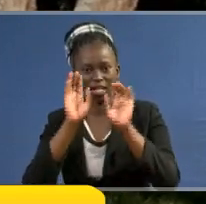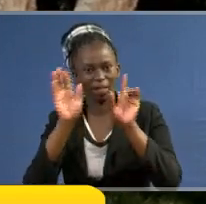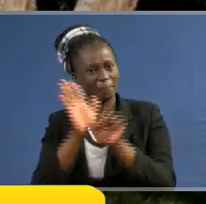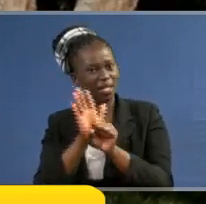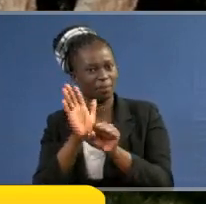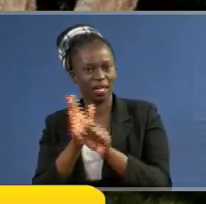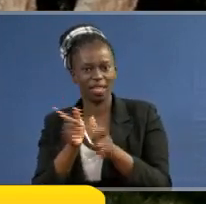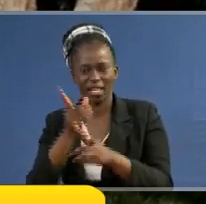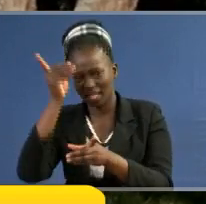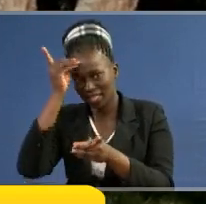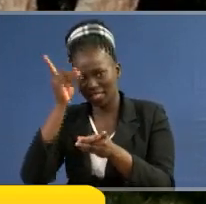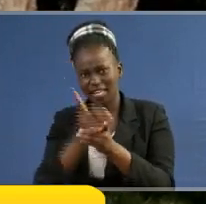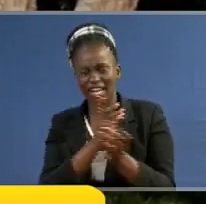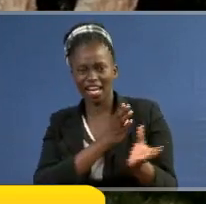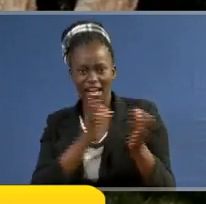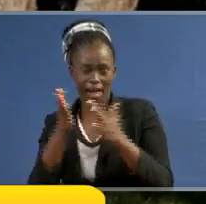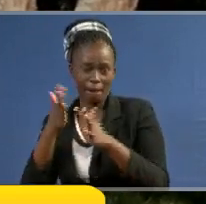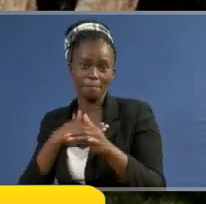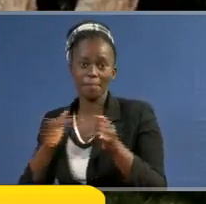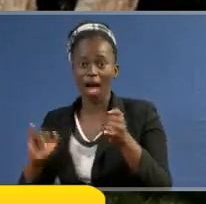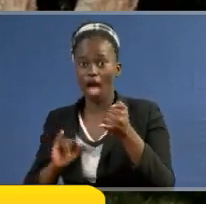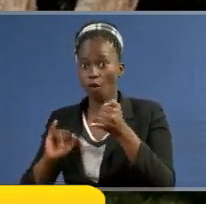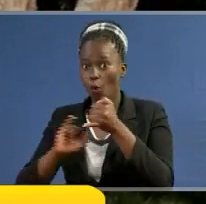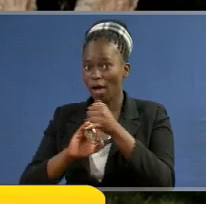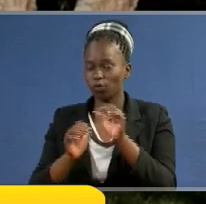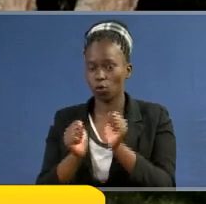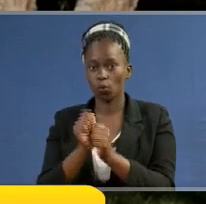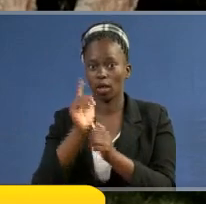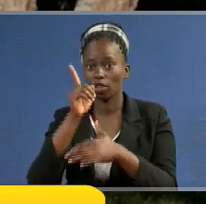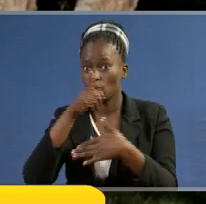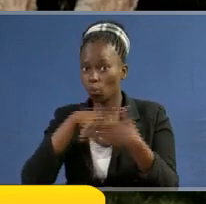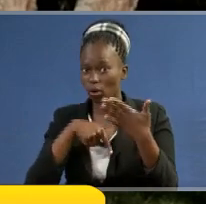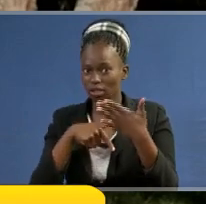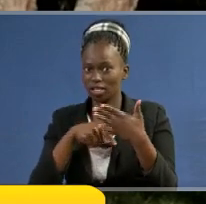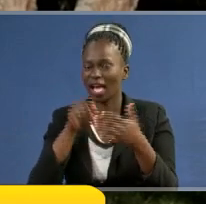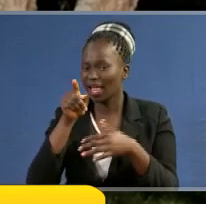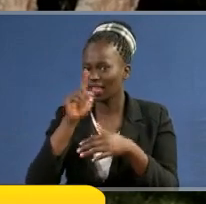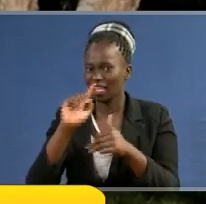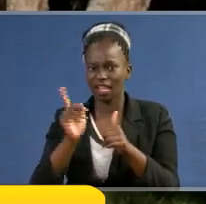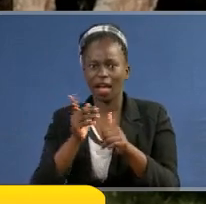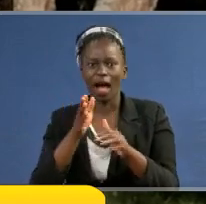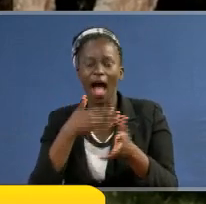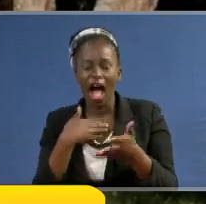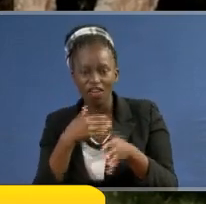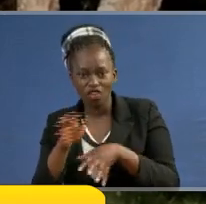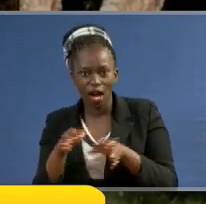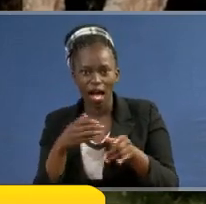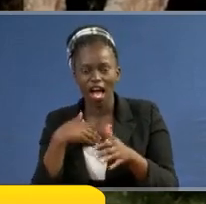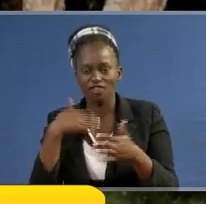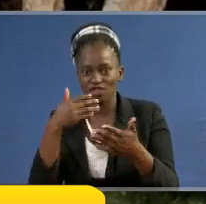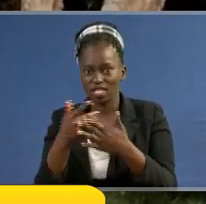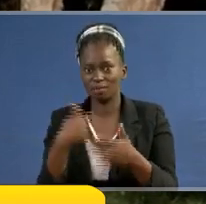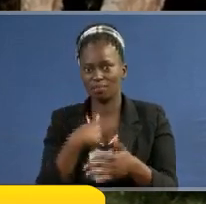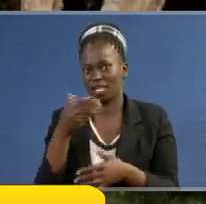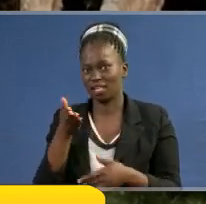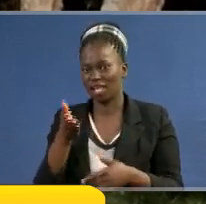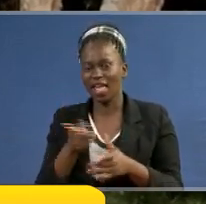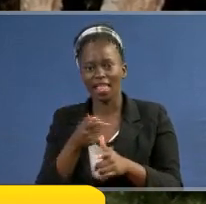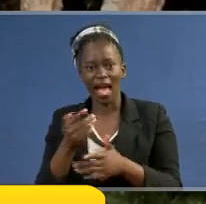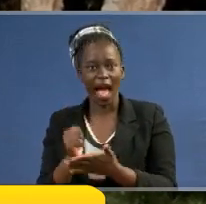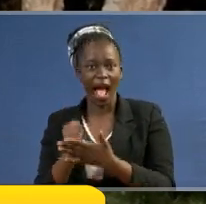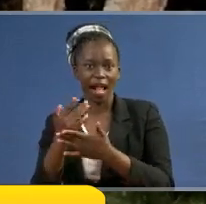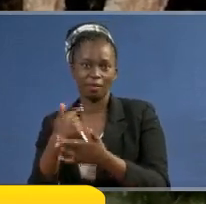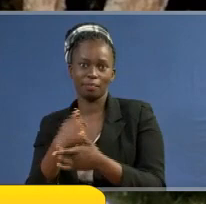nimeamua kubeba bibi yangu na punda kwa sababu huo ndio mnyama ambao umenifikisha mahala hapa.